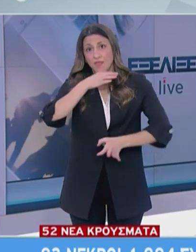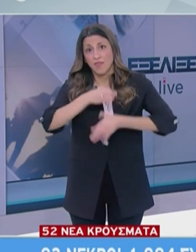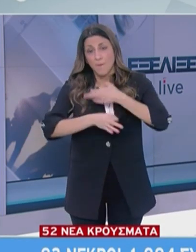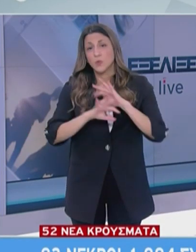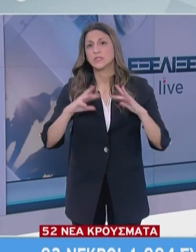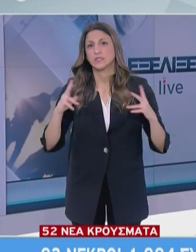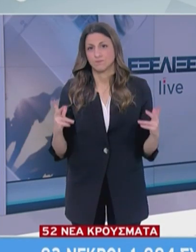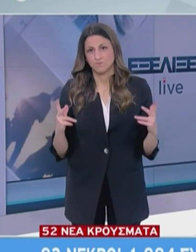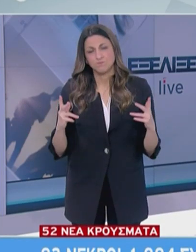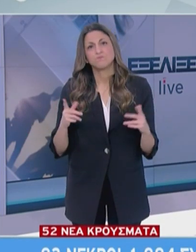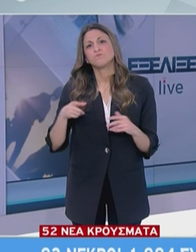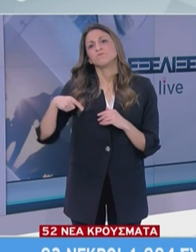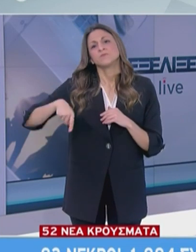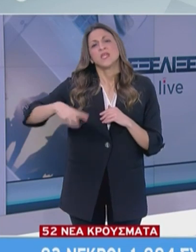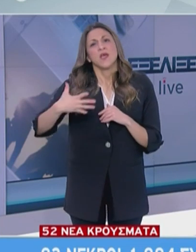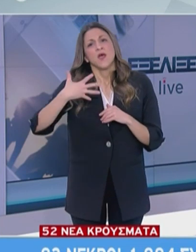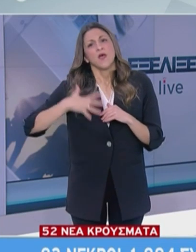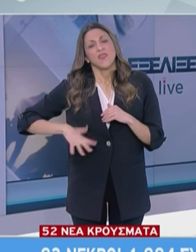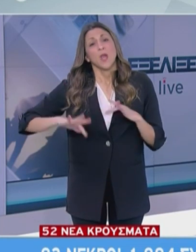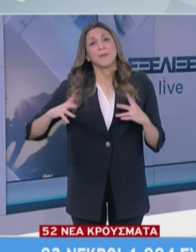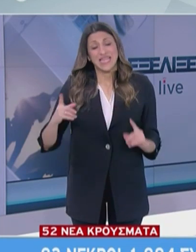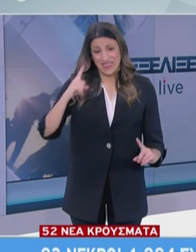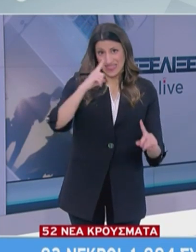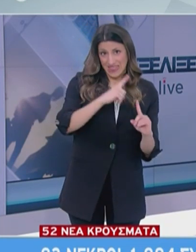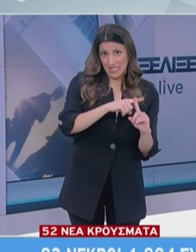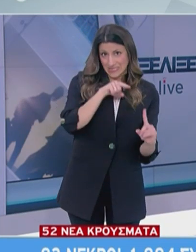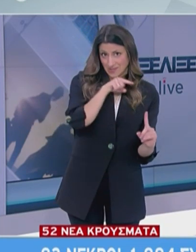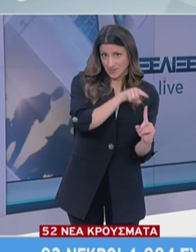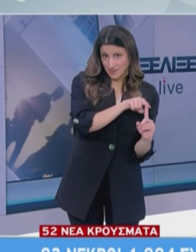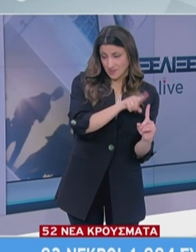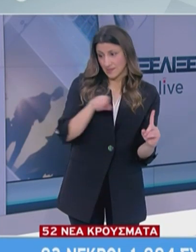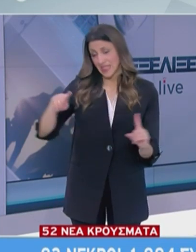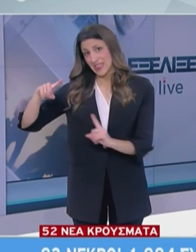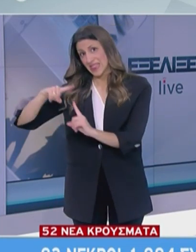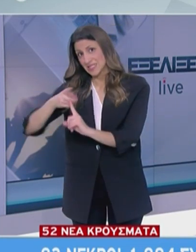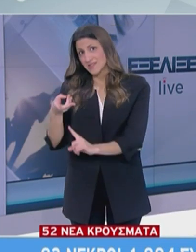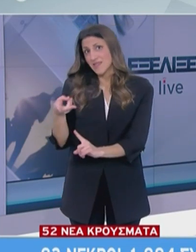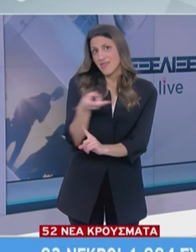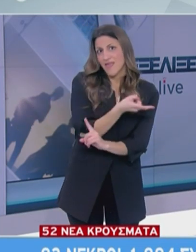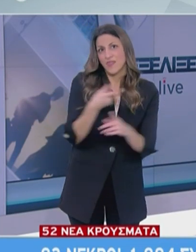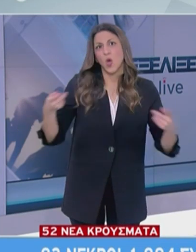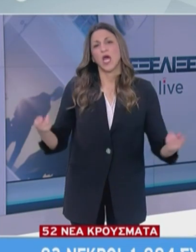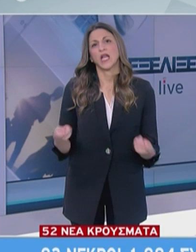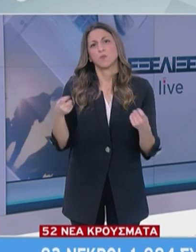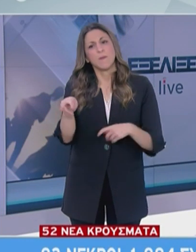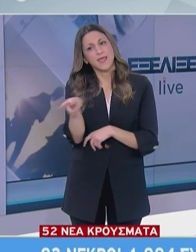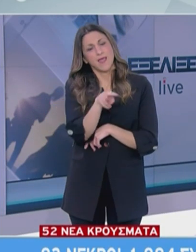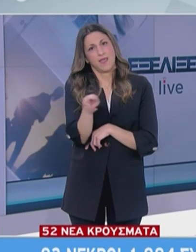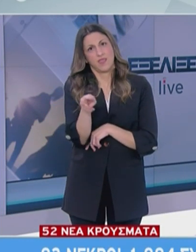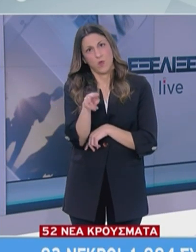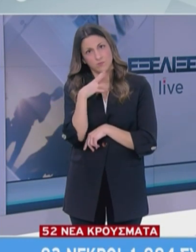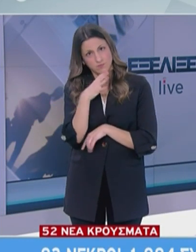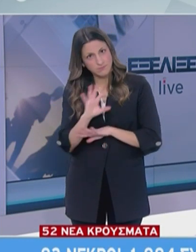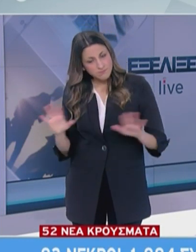ένα επίπεδο που θα χρησιμοποιείται συνδυασμός του μοριακού διαγνωστικού, αλλά και του τεστ αντισωμάτων, του αξιόπιστου τεστ